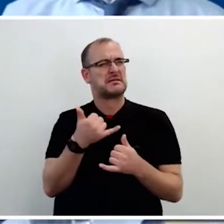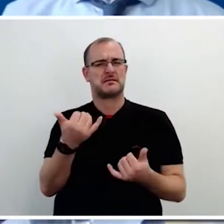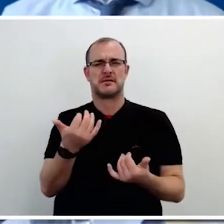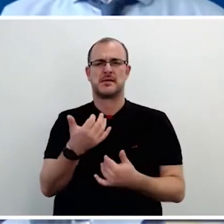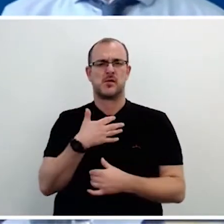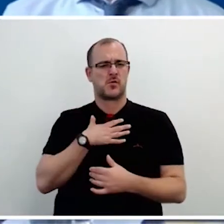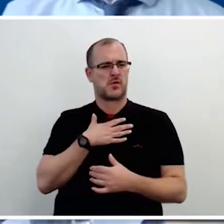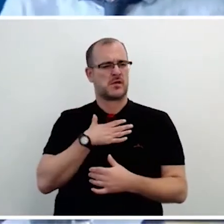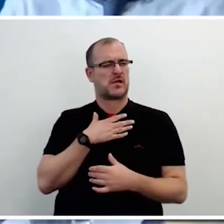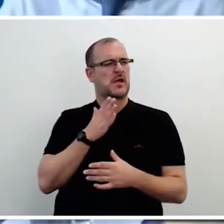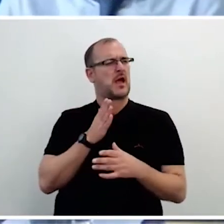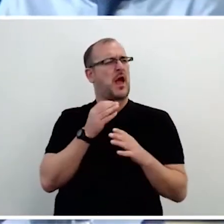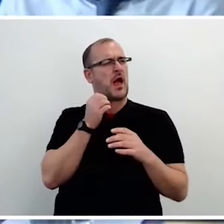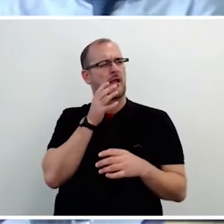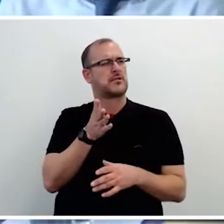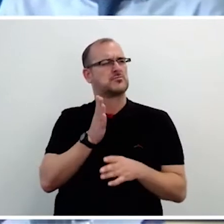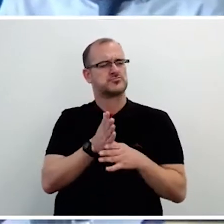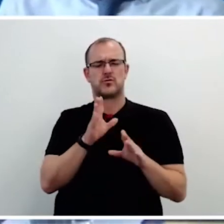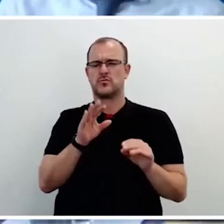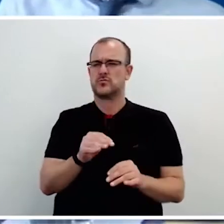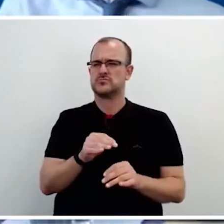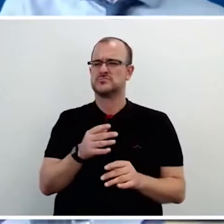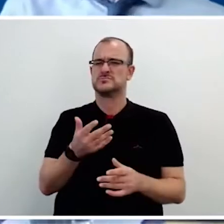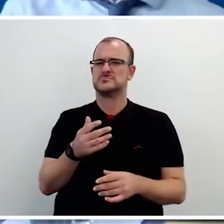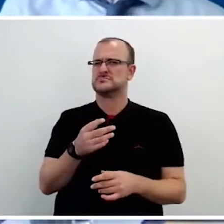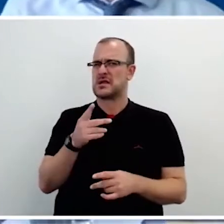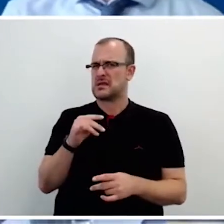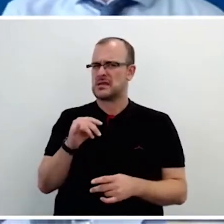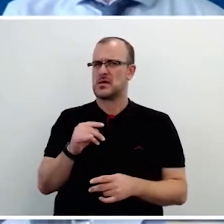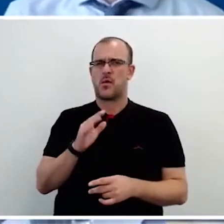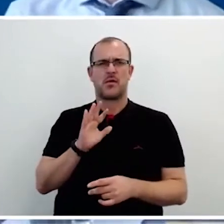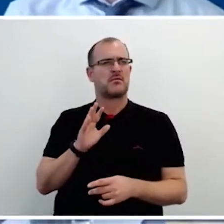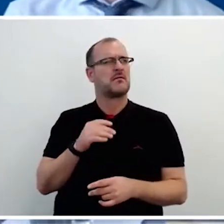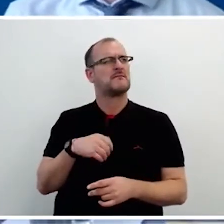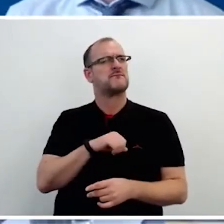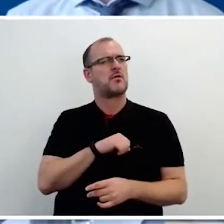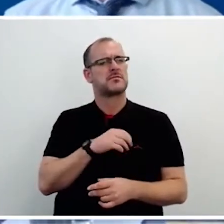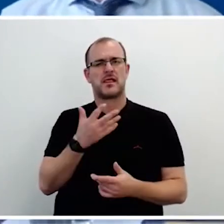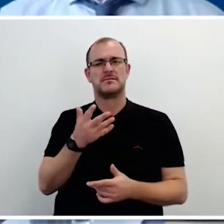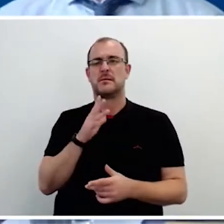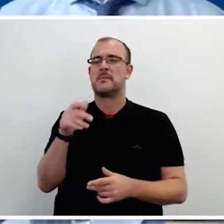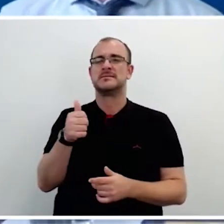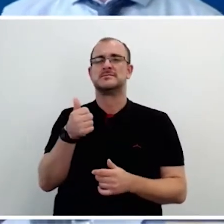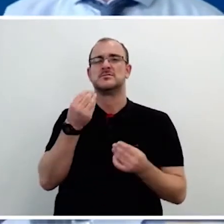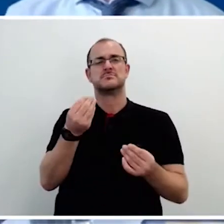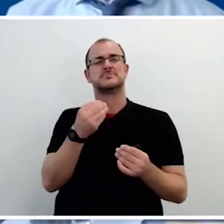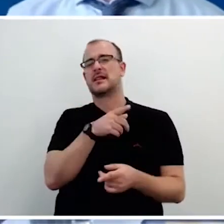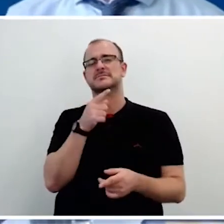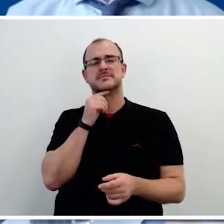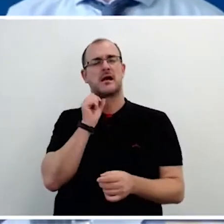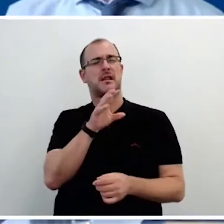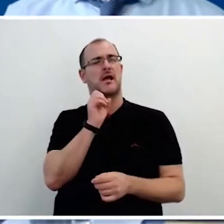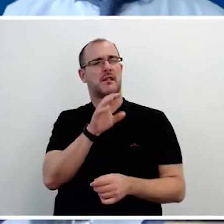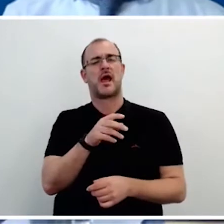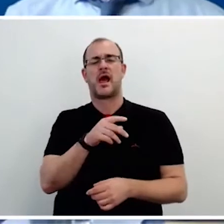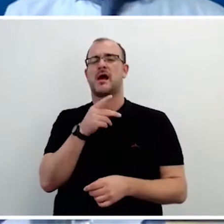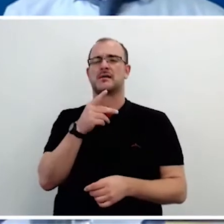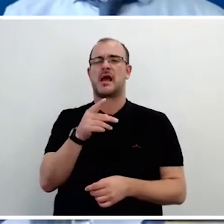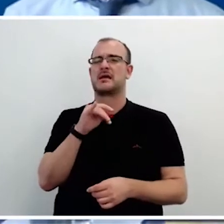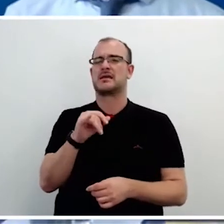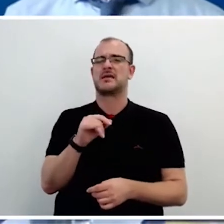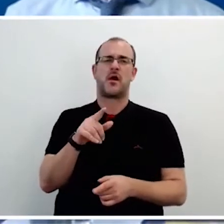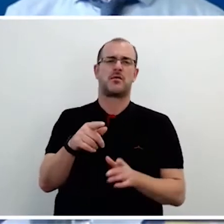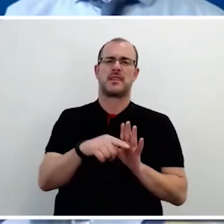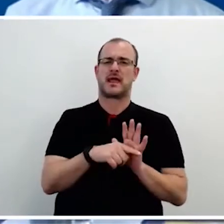wir in unserem Alltag eigentlich schon KI? Was sind auch Vorteile von KI? Häufig werden die Nachteile sehr überbetont. Und das ist eigentlich schade in dieser Debatte. Und da haben